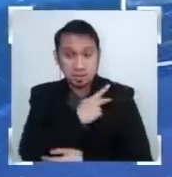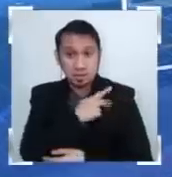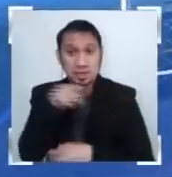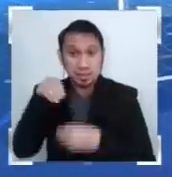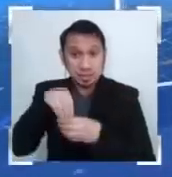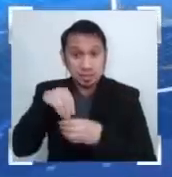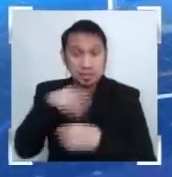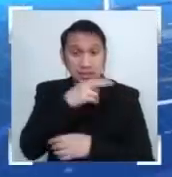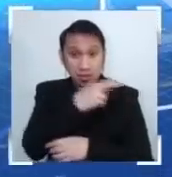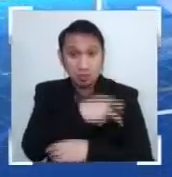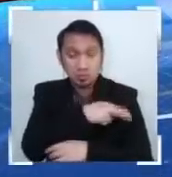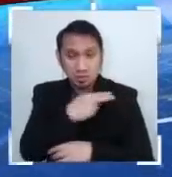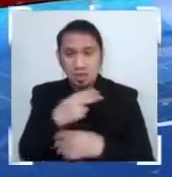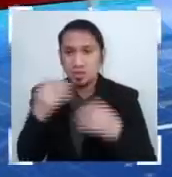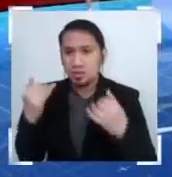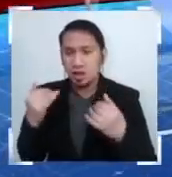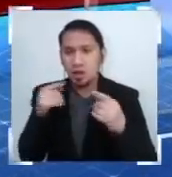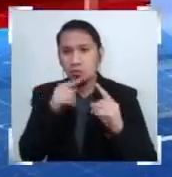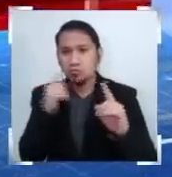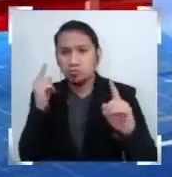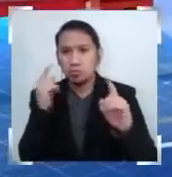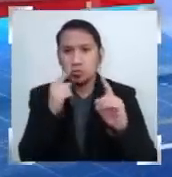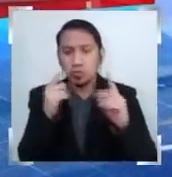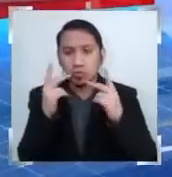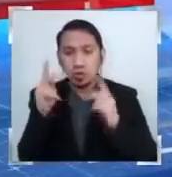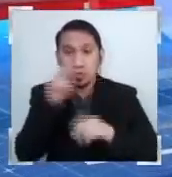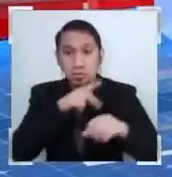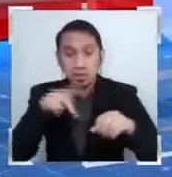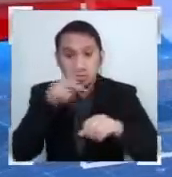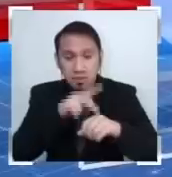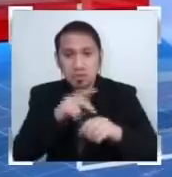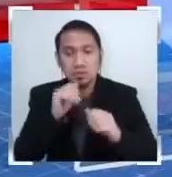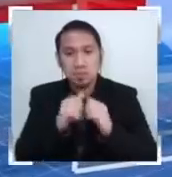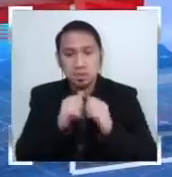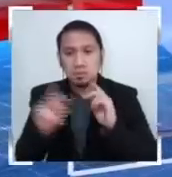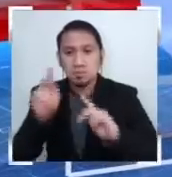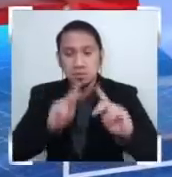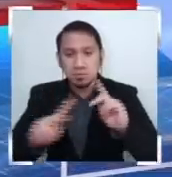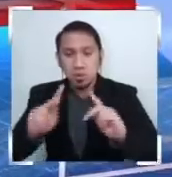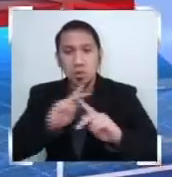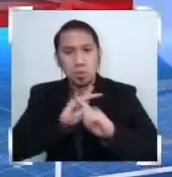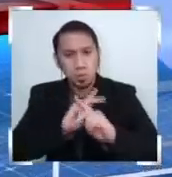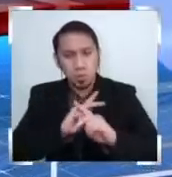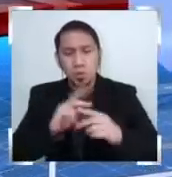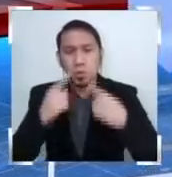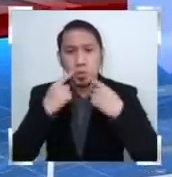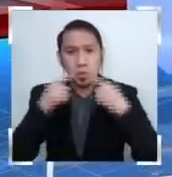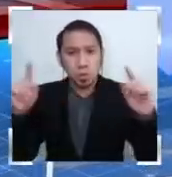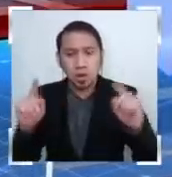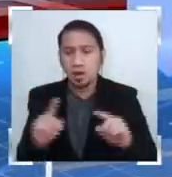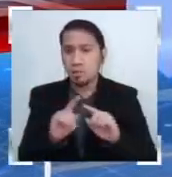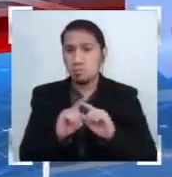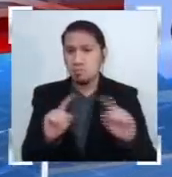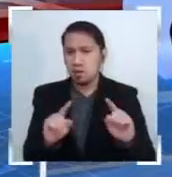Ang pagtamuraw ng Pilipinas ng substantial population immunity ayon sa isang eksperto. Pero sasapat ba ito laban sa